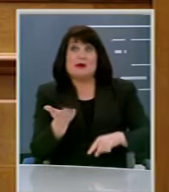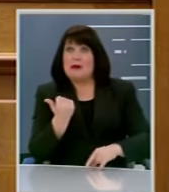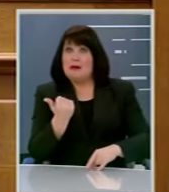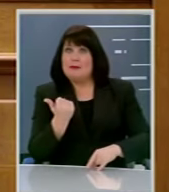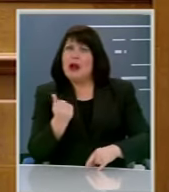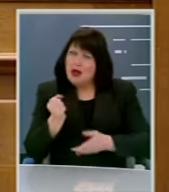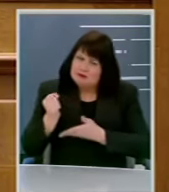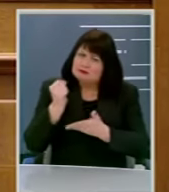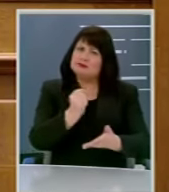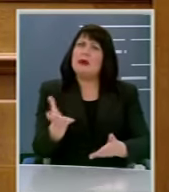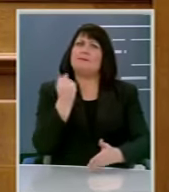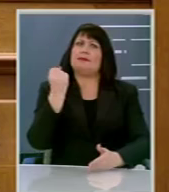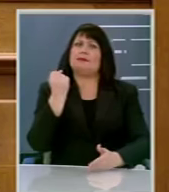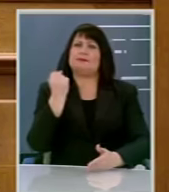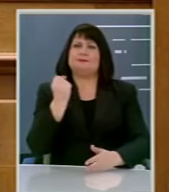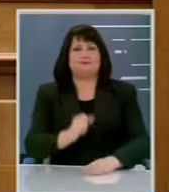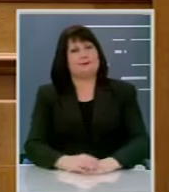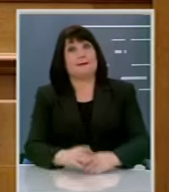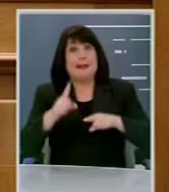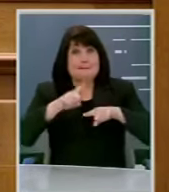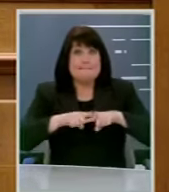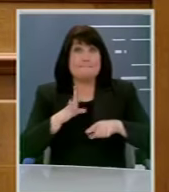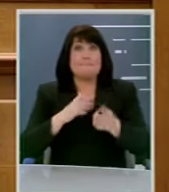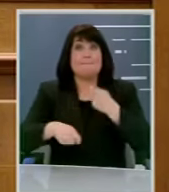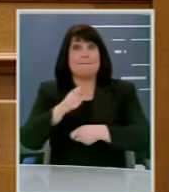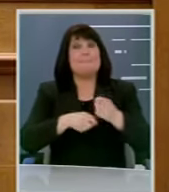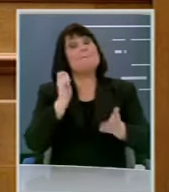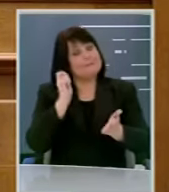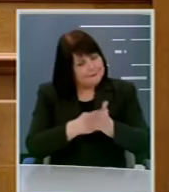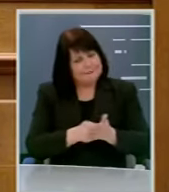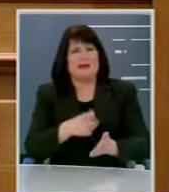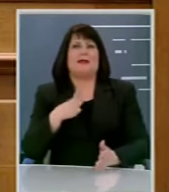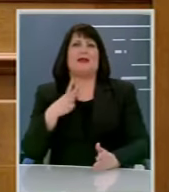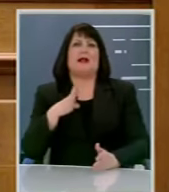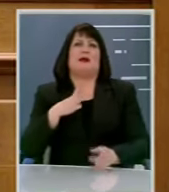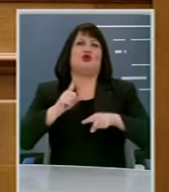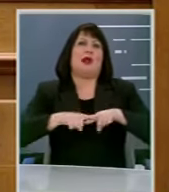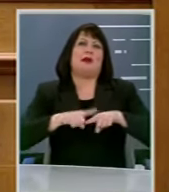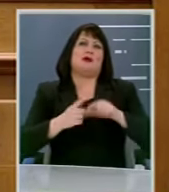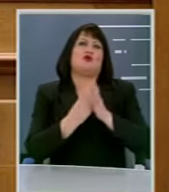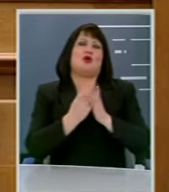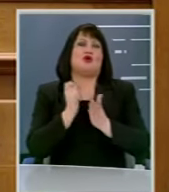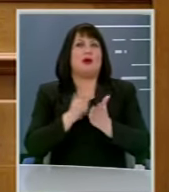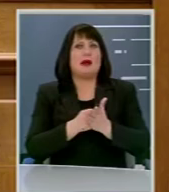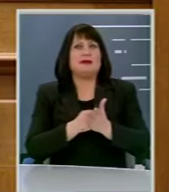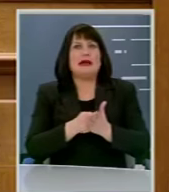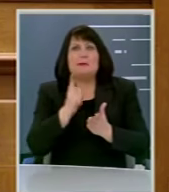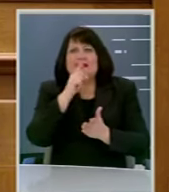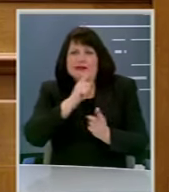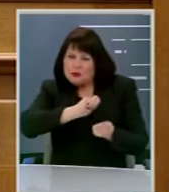κρίσης, ο Έλληνας καταναλωτής προτιμάει το ελληνικό προϊόν. Το πιστεύετε καλύτερα. Και νομίζει ότι αγοράζει ελληνικό προϊόν, δεν